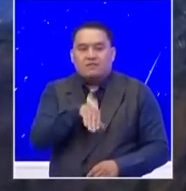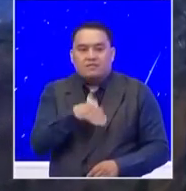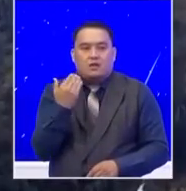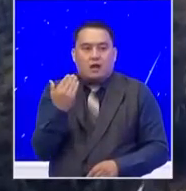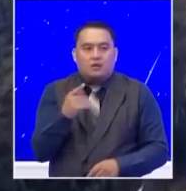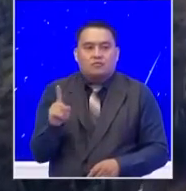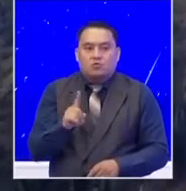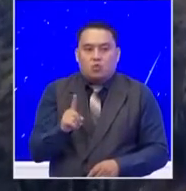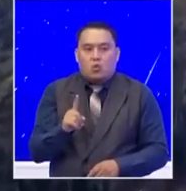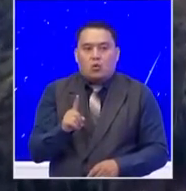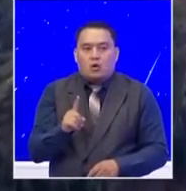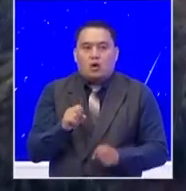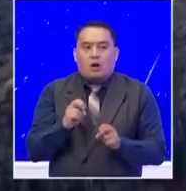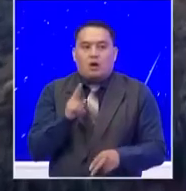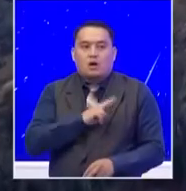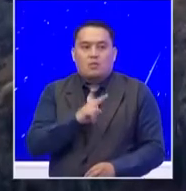дела, что они знают, как